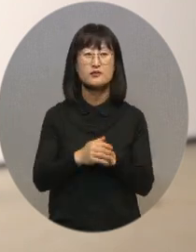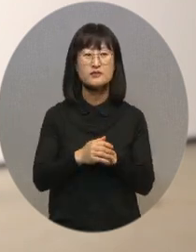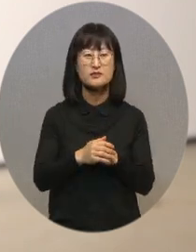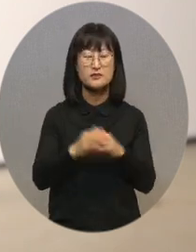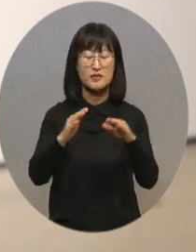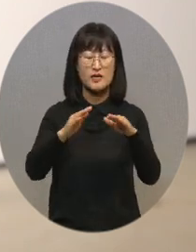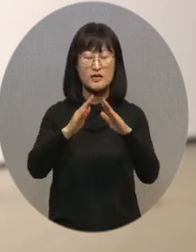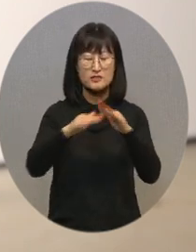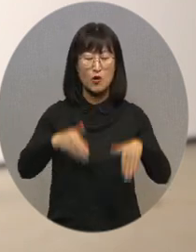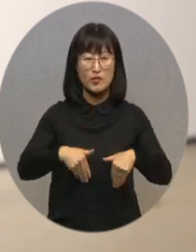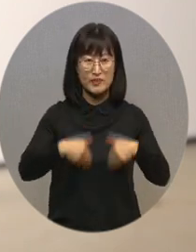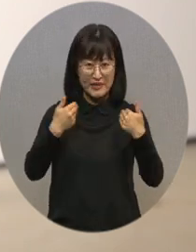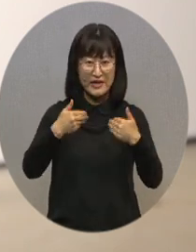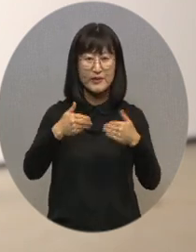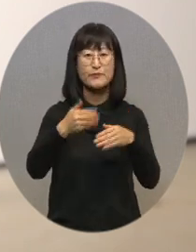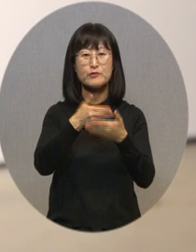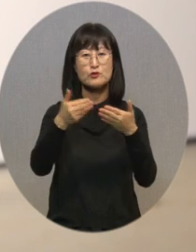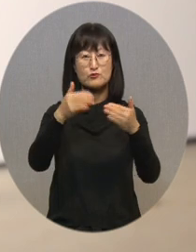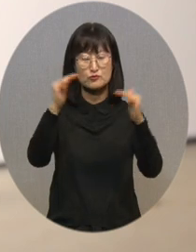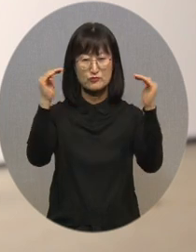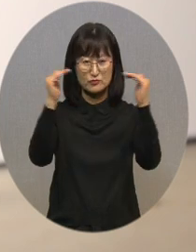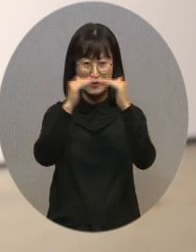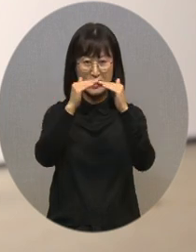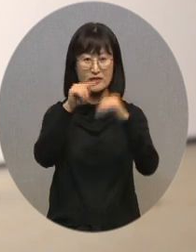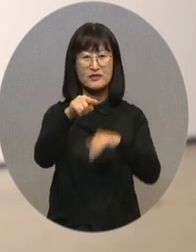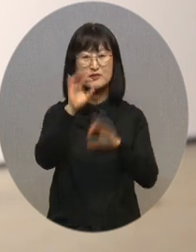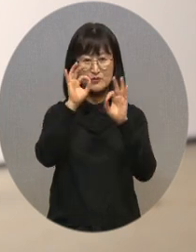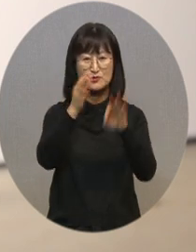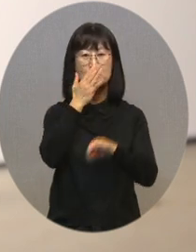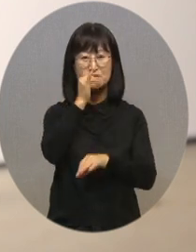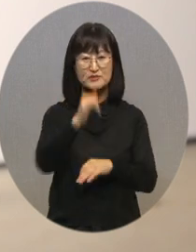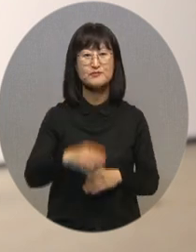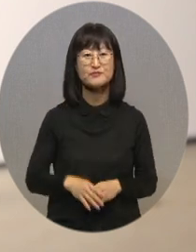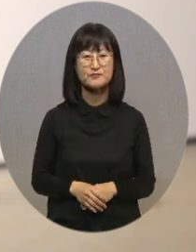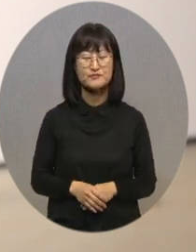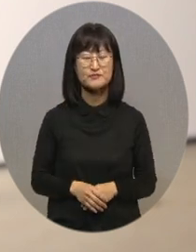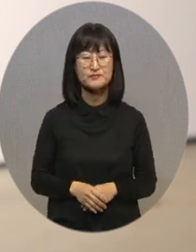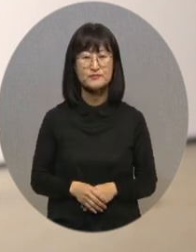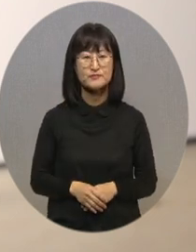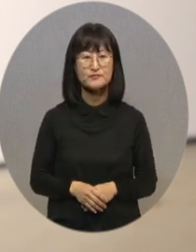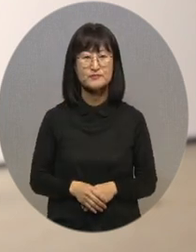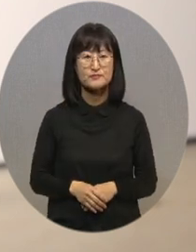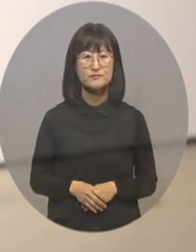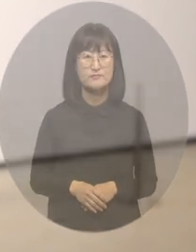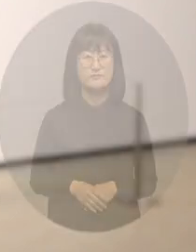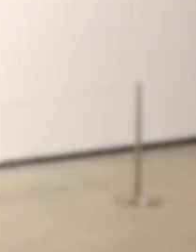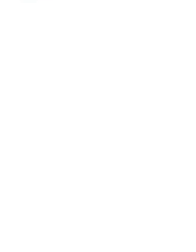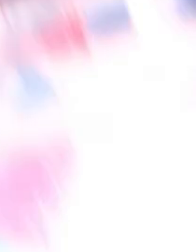전남도립미술관에서 만나보실 수 있습니다. 복지TV 뉴스 김서연입니다.